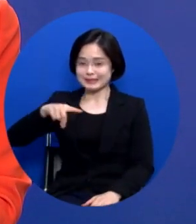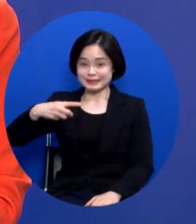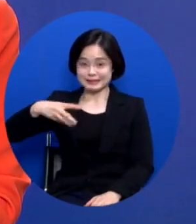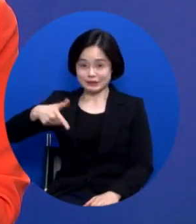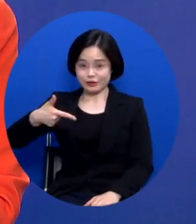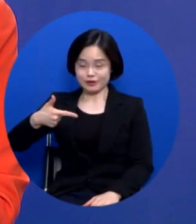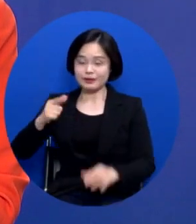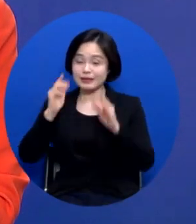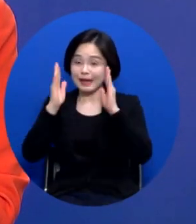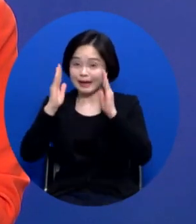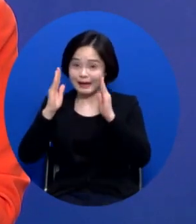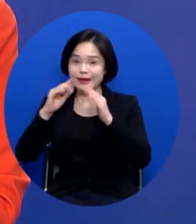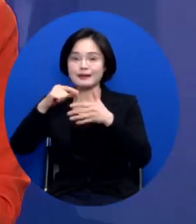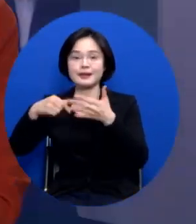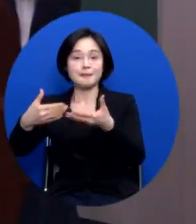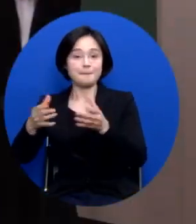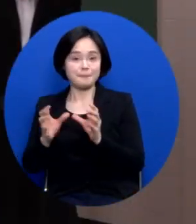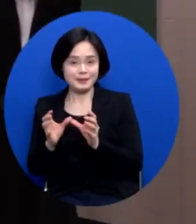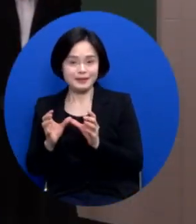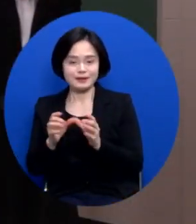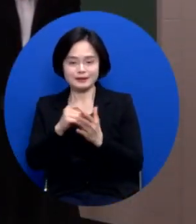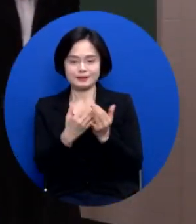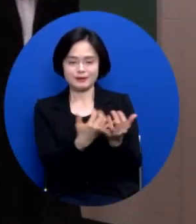설명회를 개최했습니다.